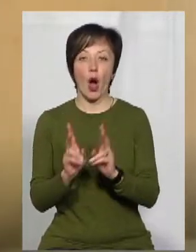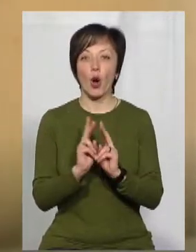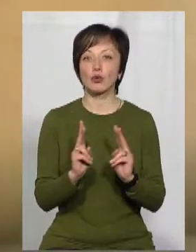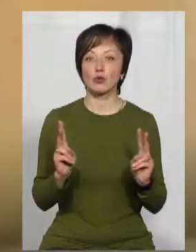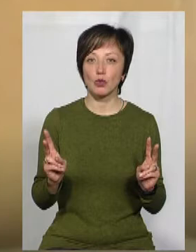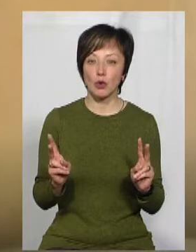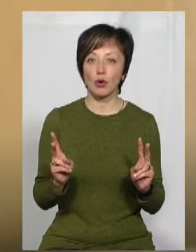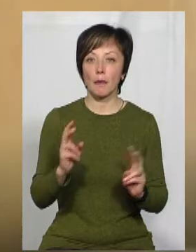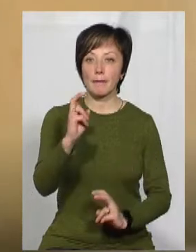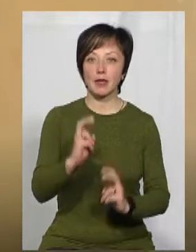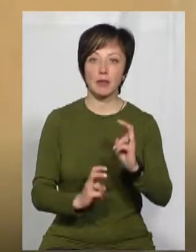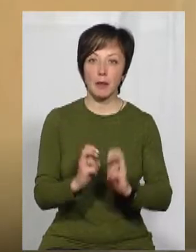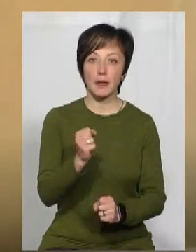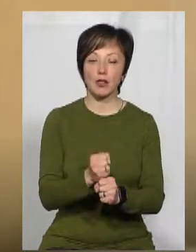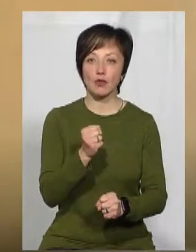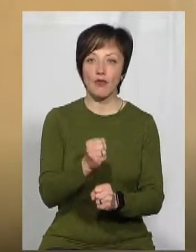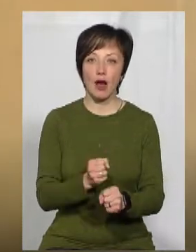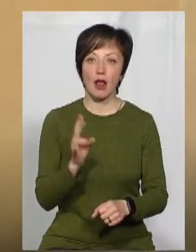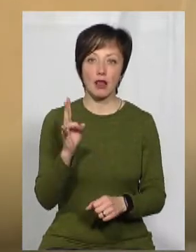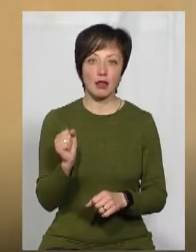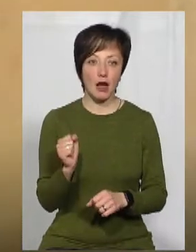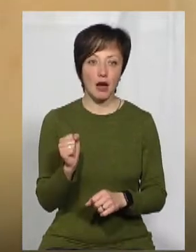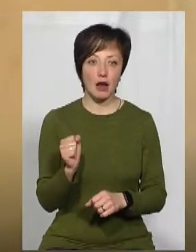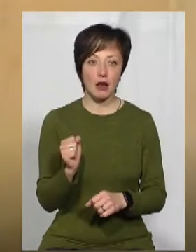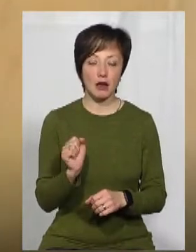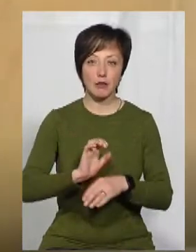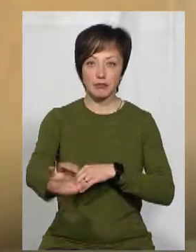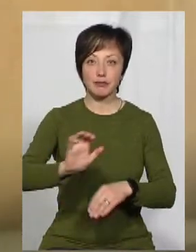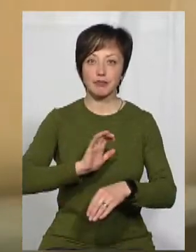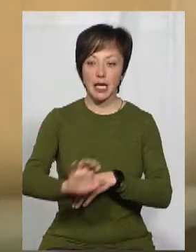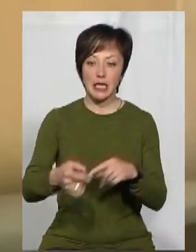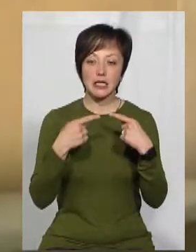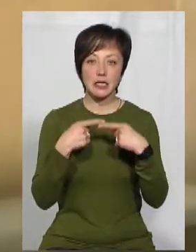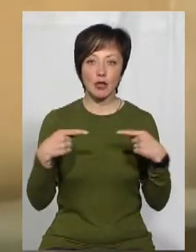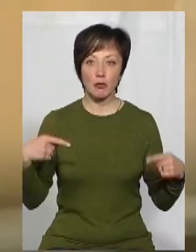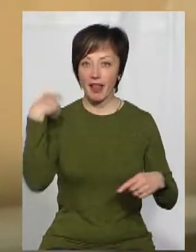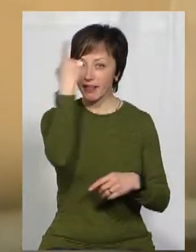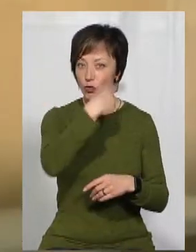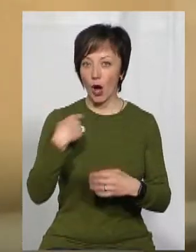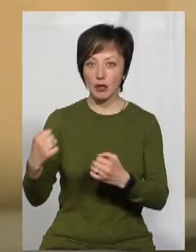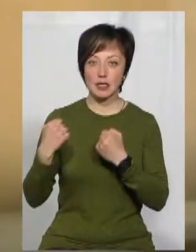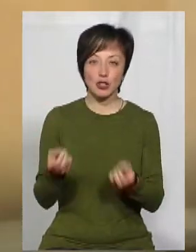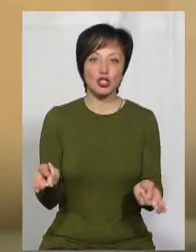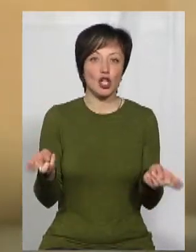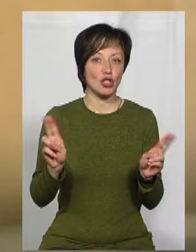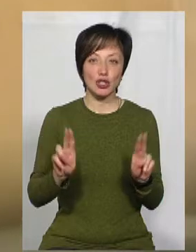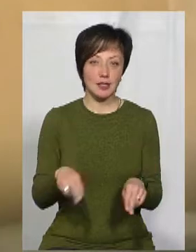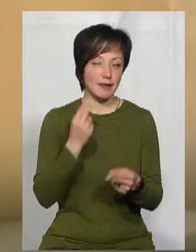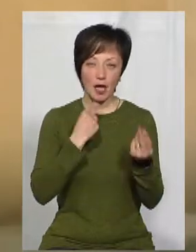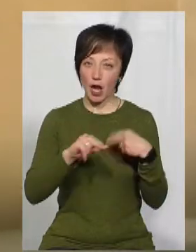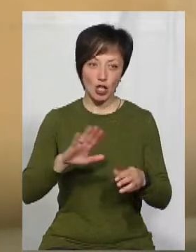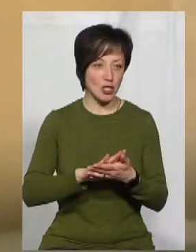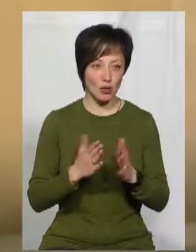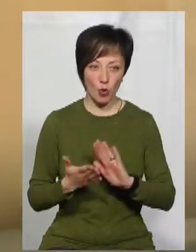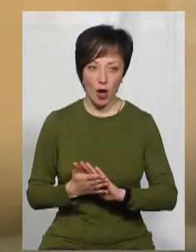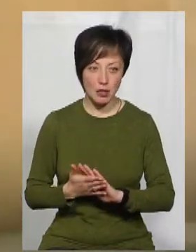котрі і підприємства, котрі працювали на продукування засобів індивідуального захисту, теж залишилися в не найкращій